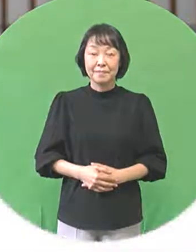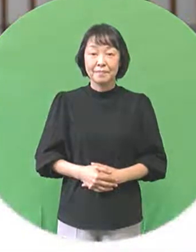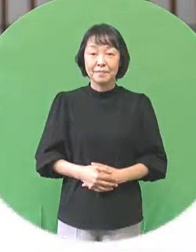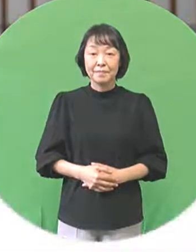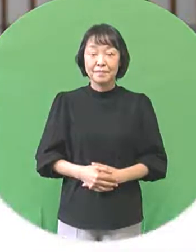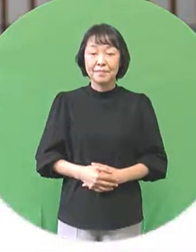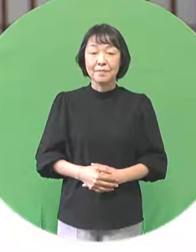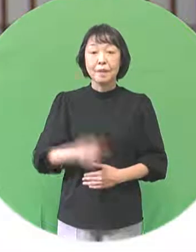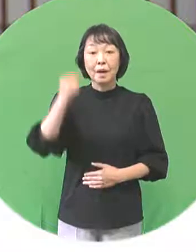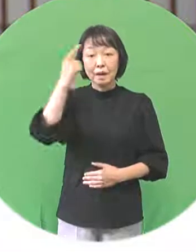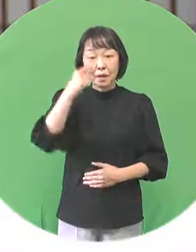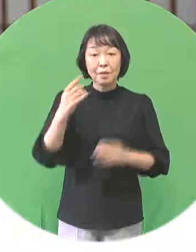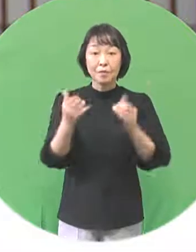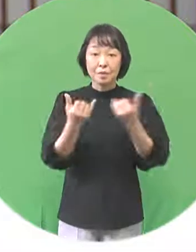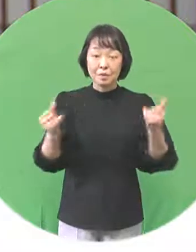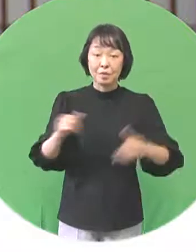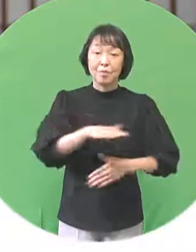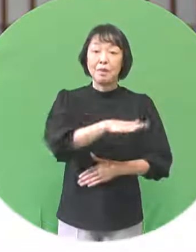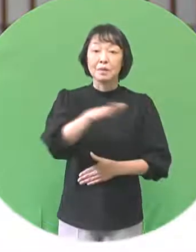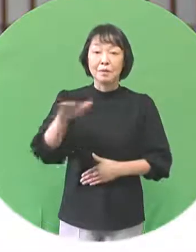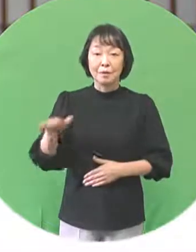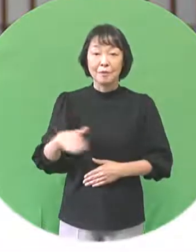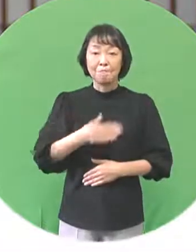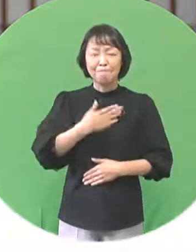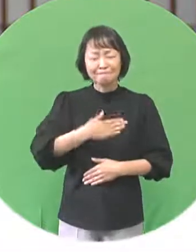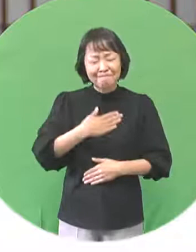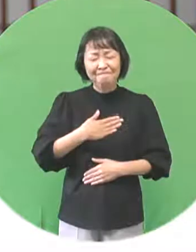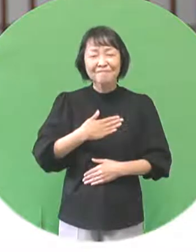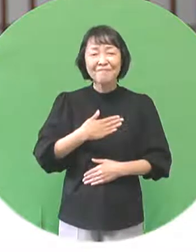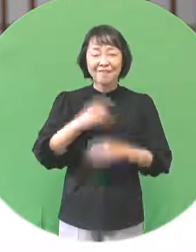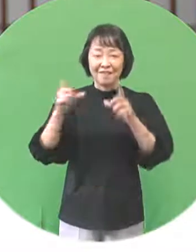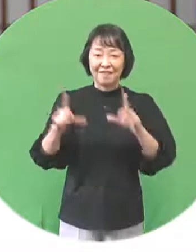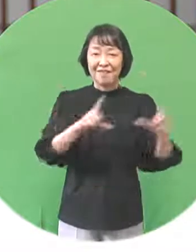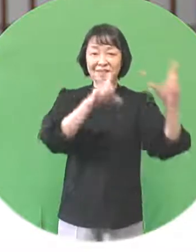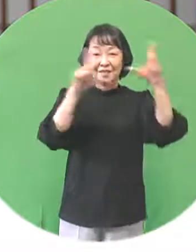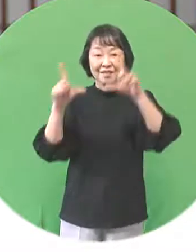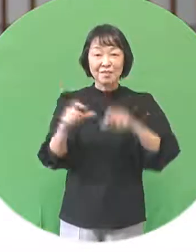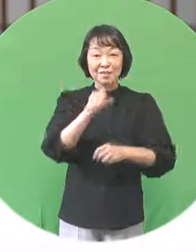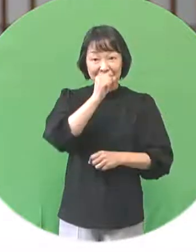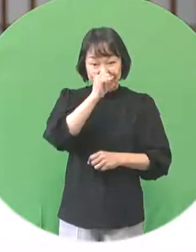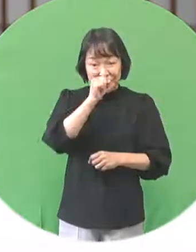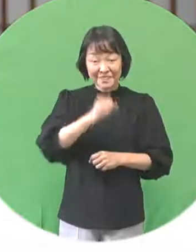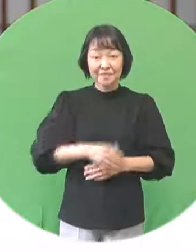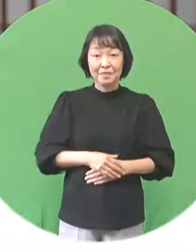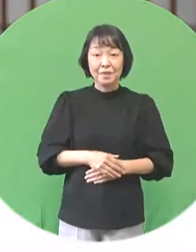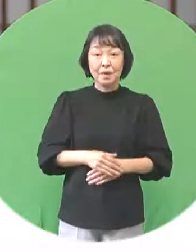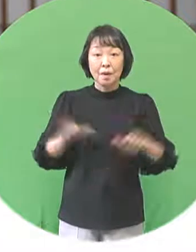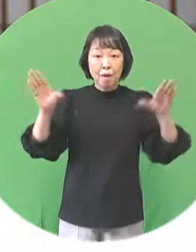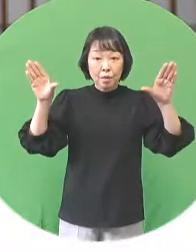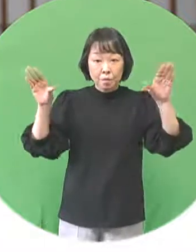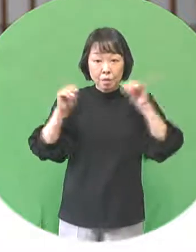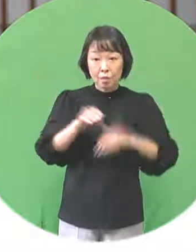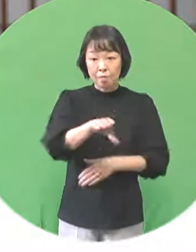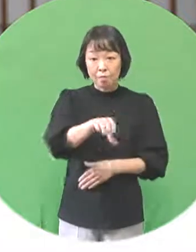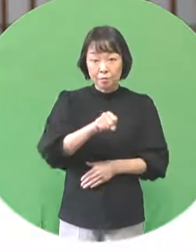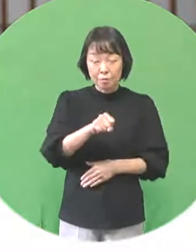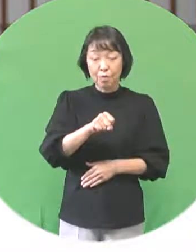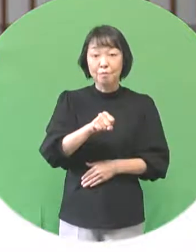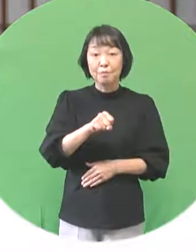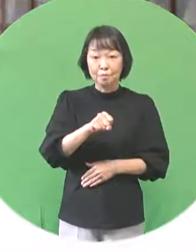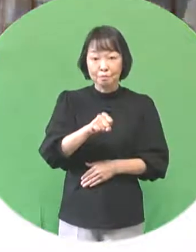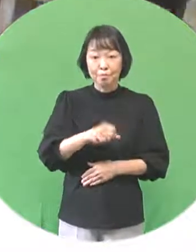外国人住民の皆さんが快適に生活ができたり、あるいは情報、必要な情報を得られた